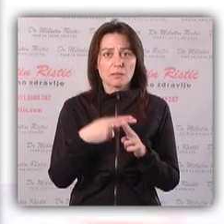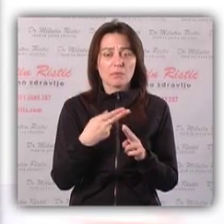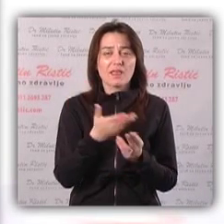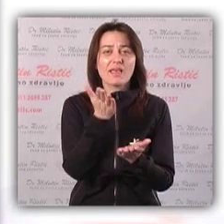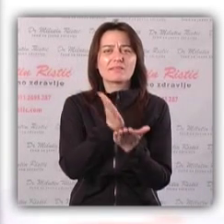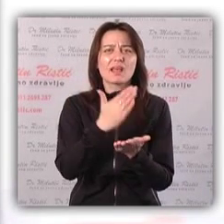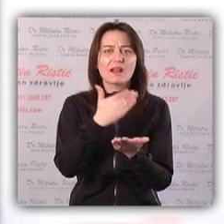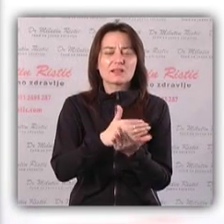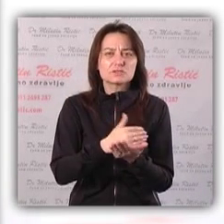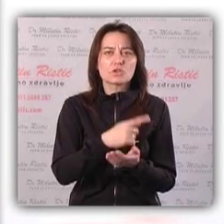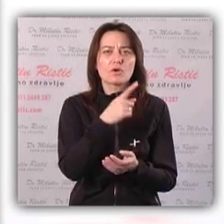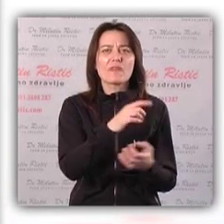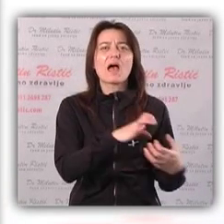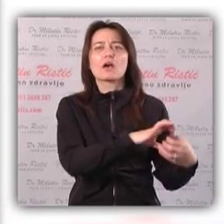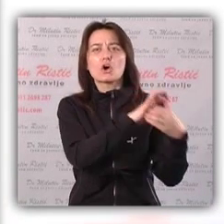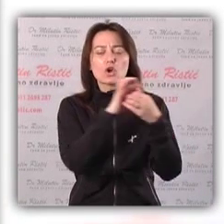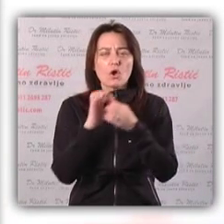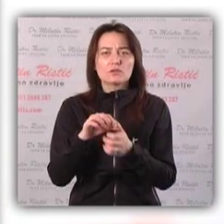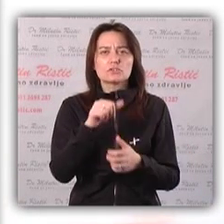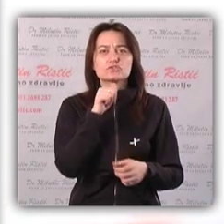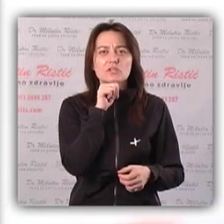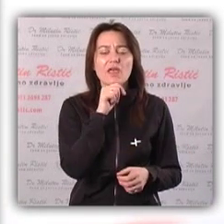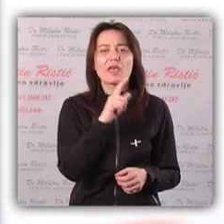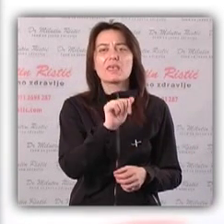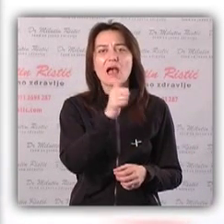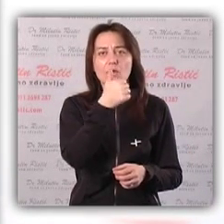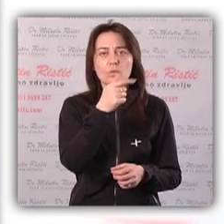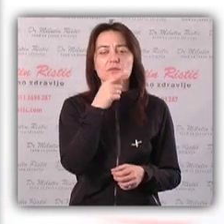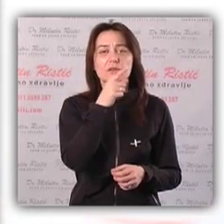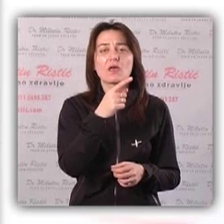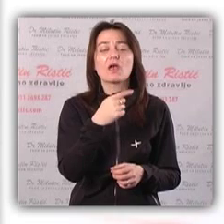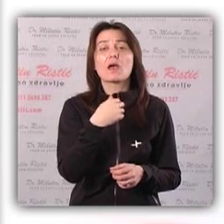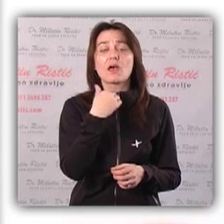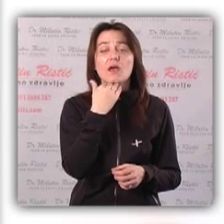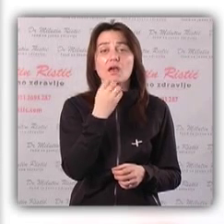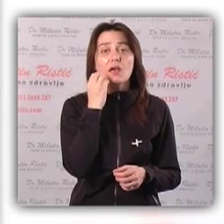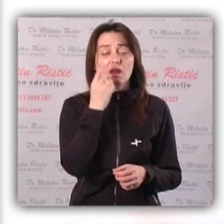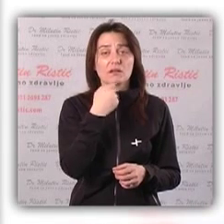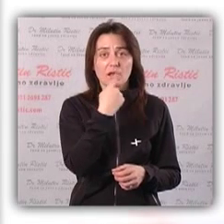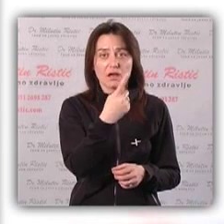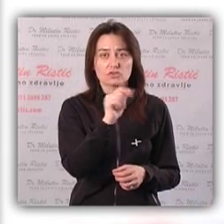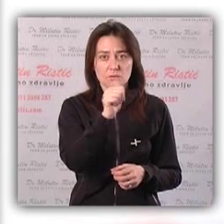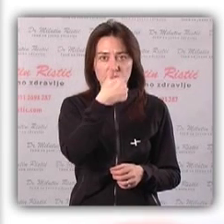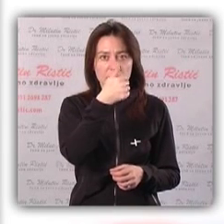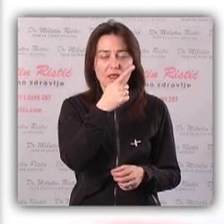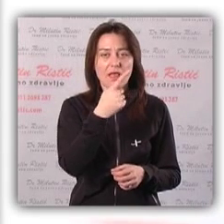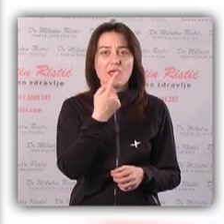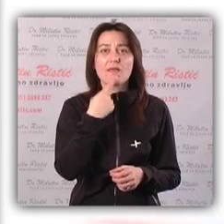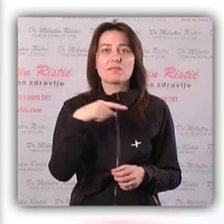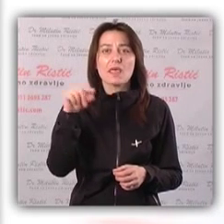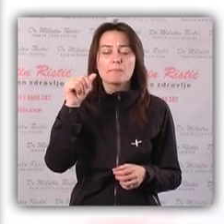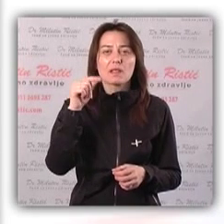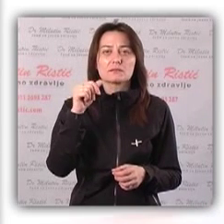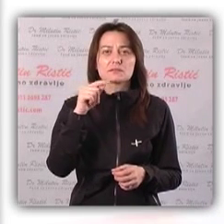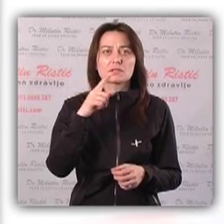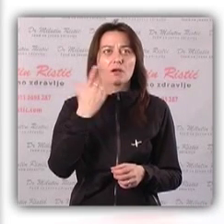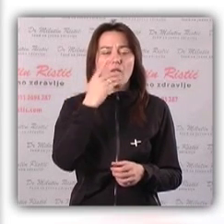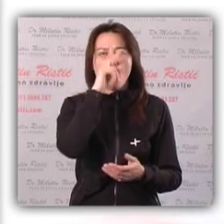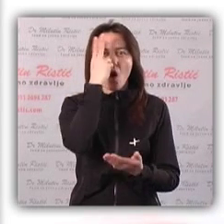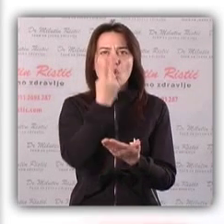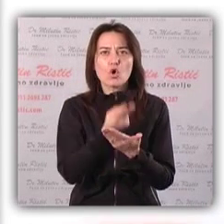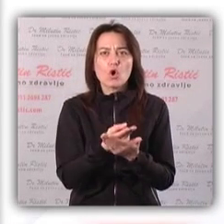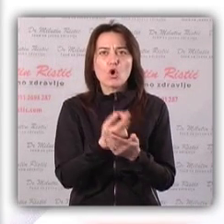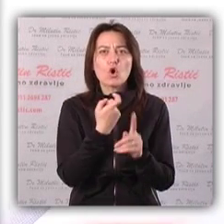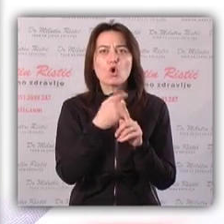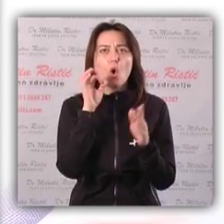Komplikacije šećerne bolesti delimo na akutne i hronične. Samo bih ukratko rekla o akutnim, odnosno pomenula hiperglikemijsku, odnosno